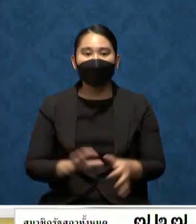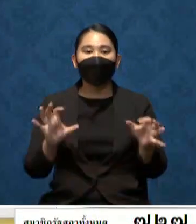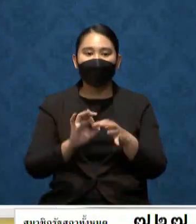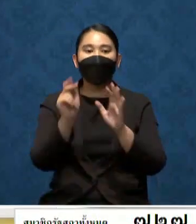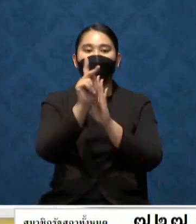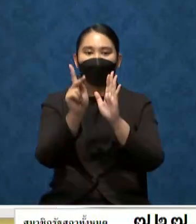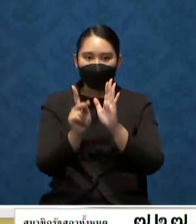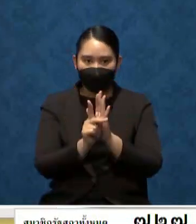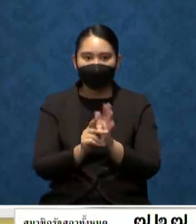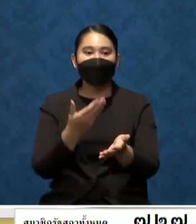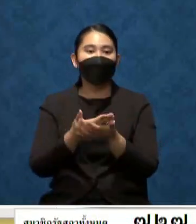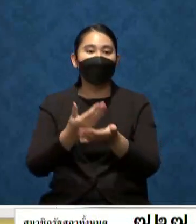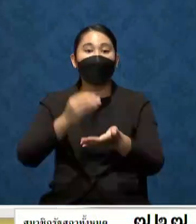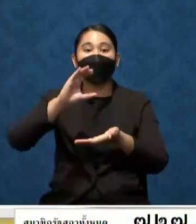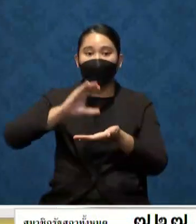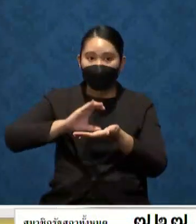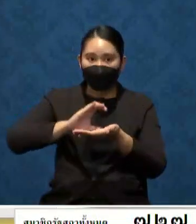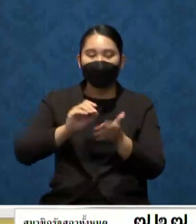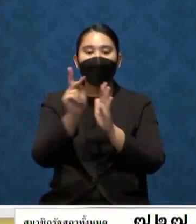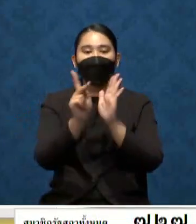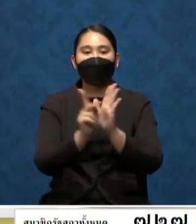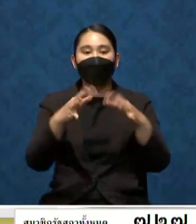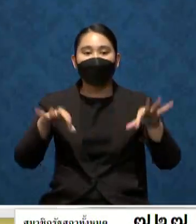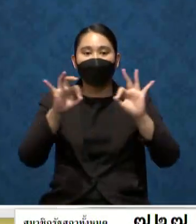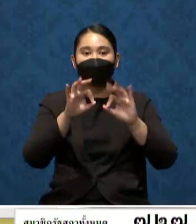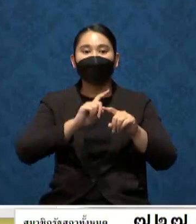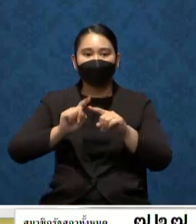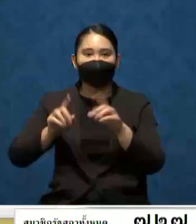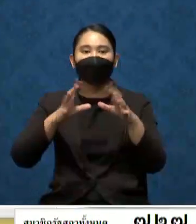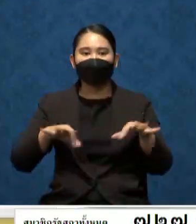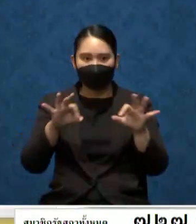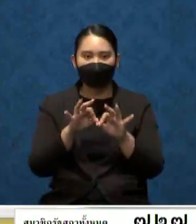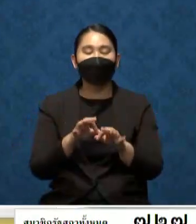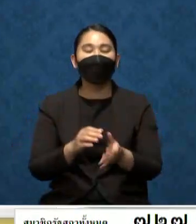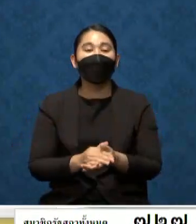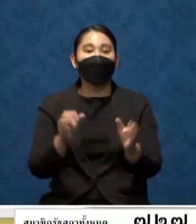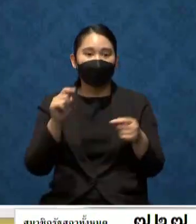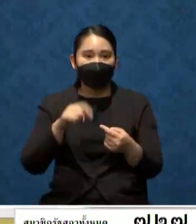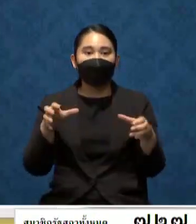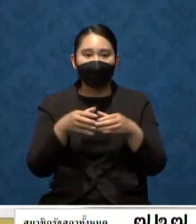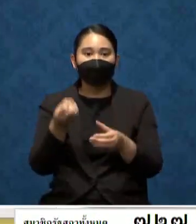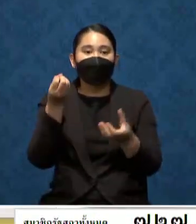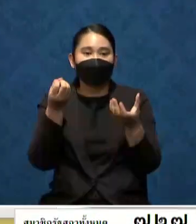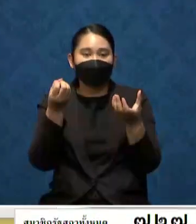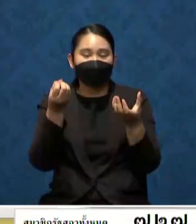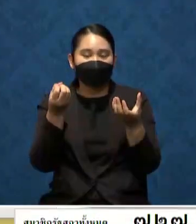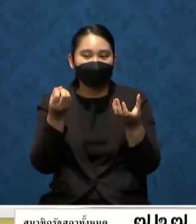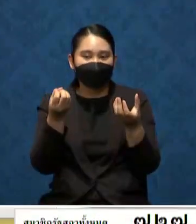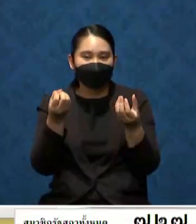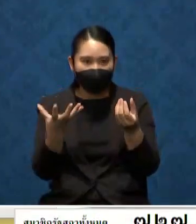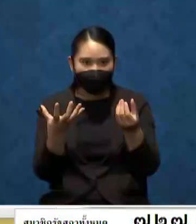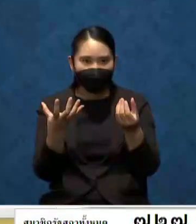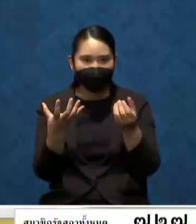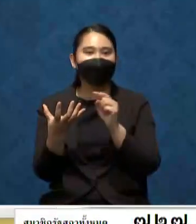ายงบประมาณกฎหมายสำคัญนะครับก็คงจะต้องมีอุปสรรคฉะนั้นเนี่ยผมคิดว่าข้อเท็จ